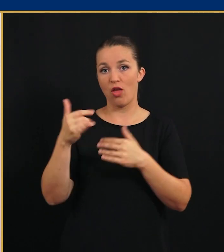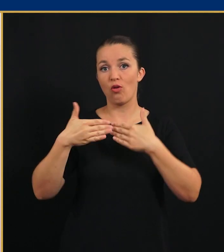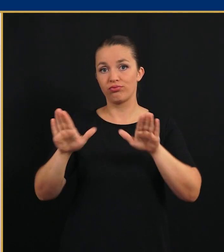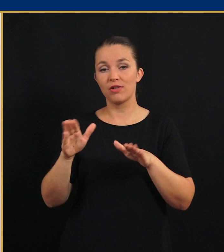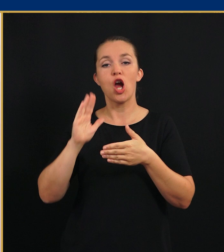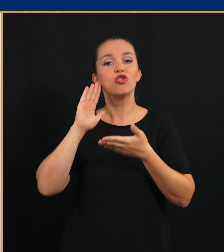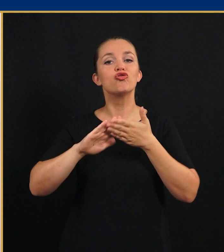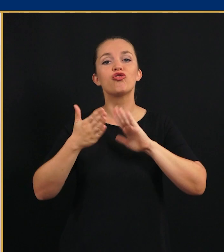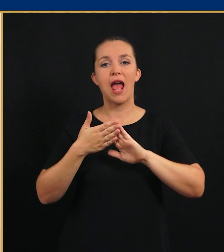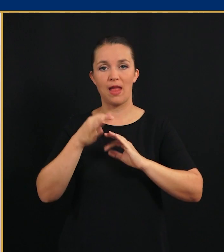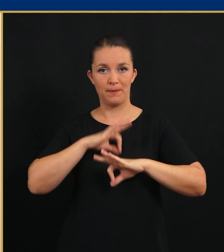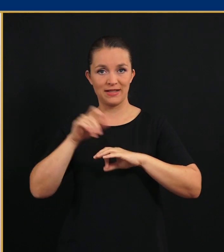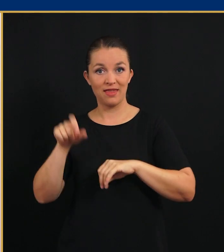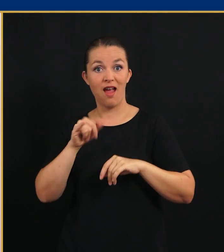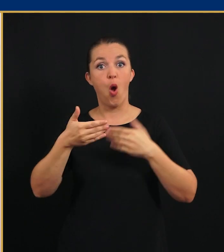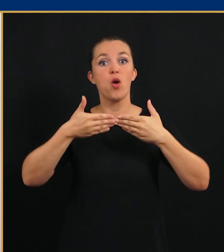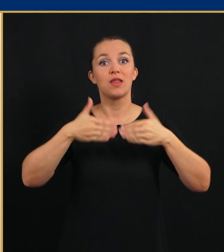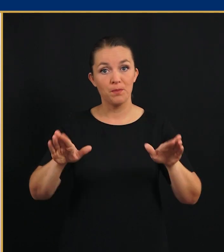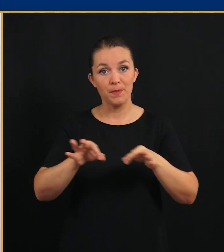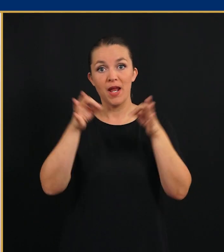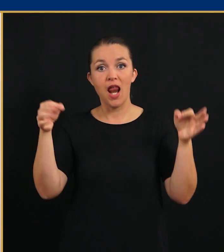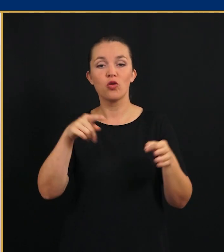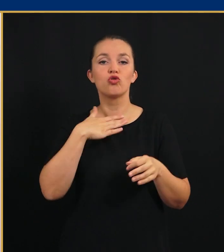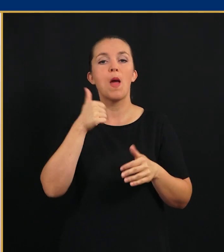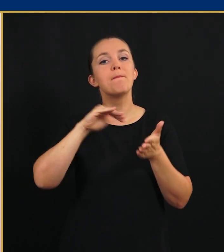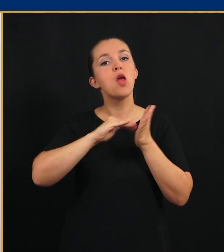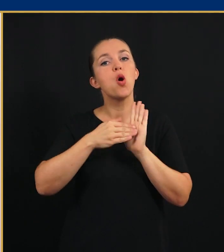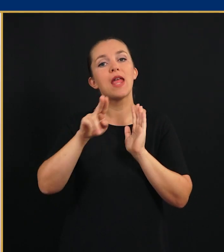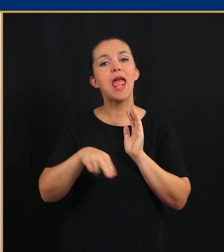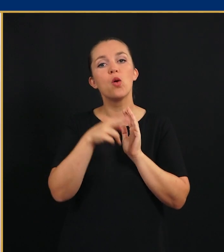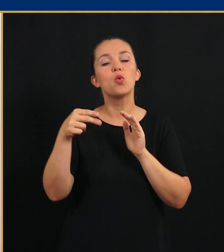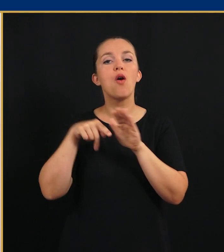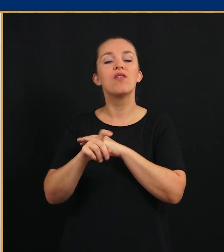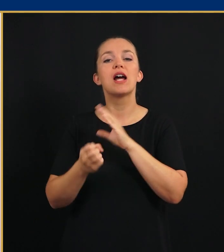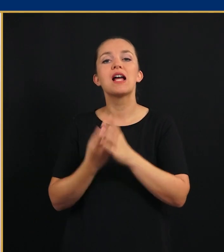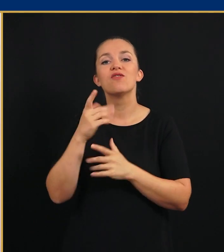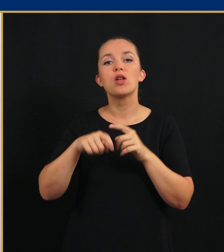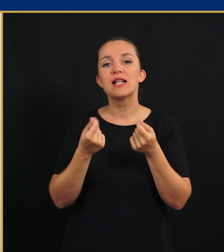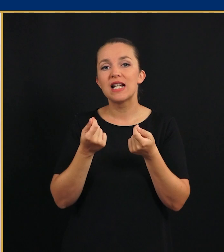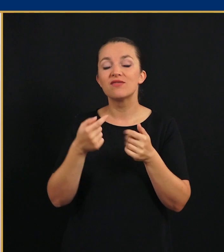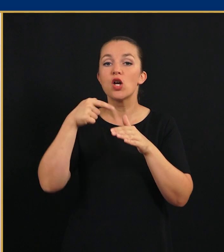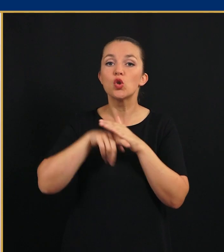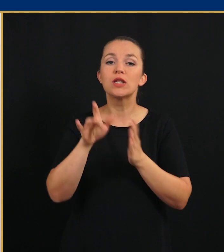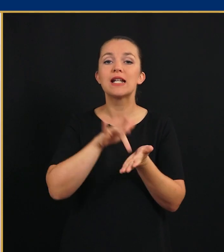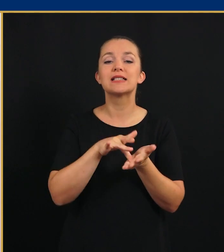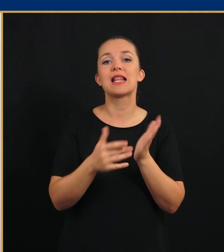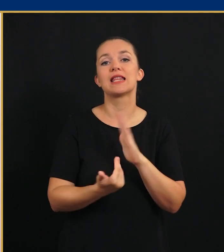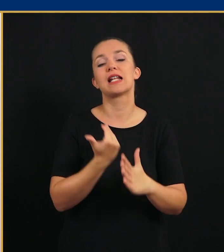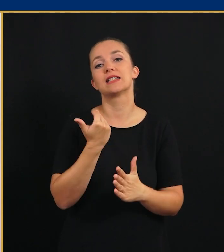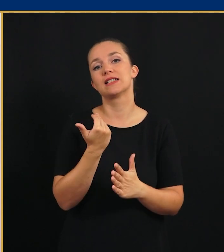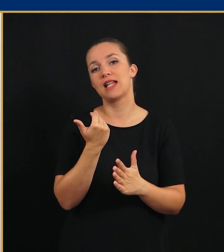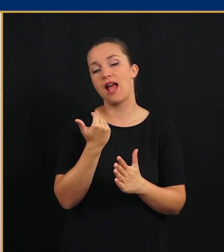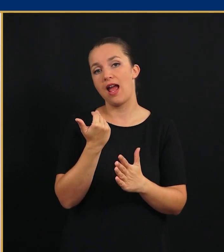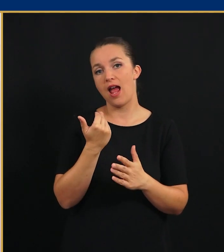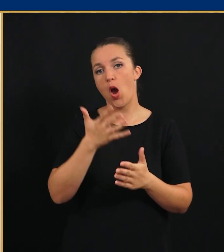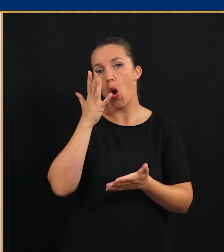Soproga predsednika Albanije je odprla to šolo. 1 milijon evrov v razvojna sredstva znotraj